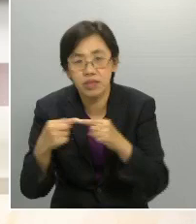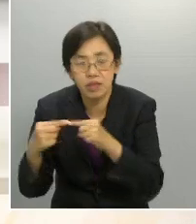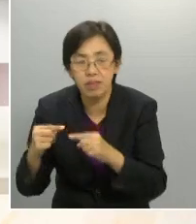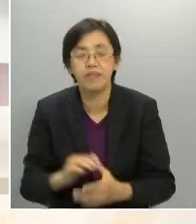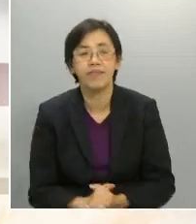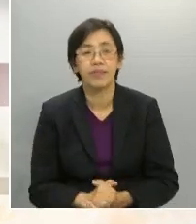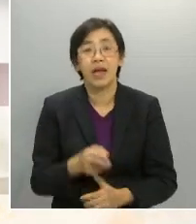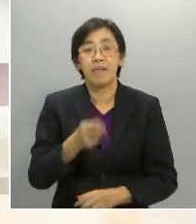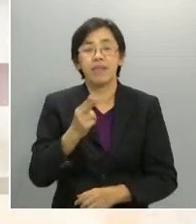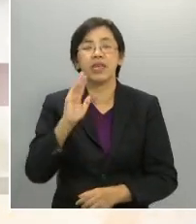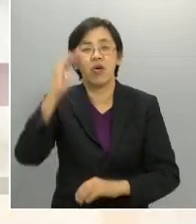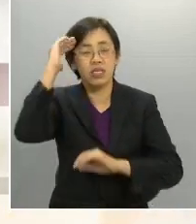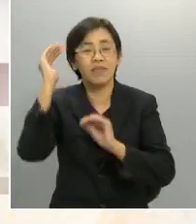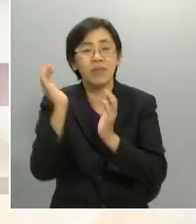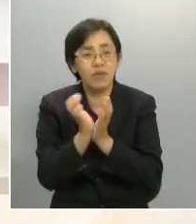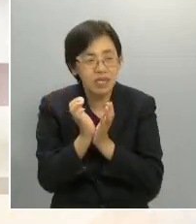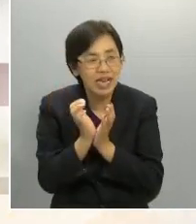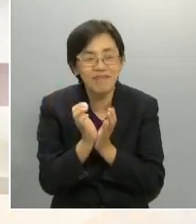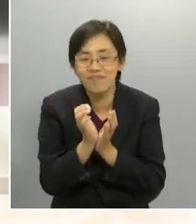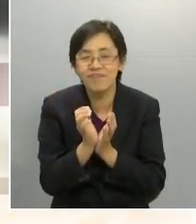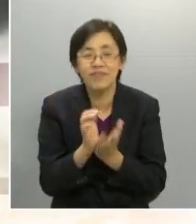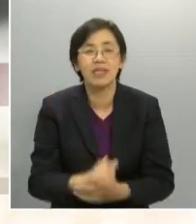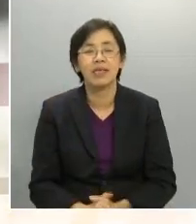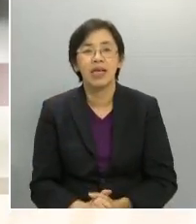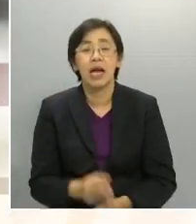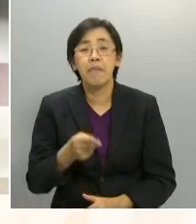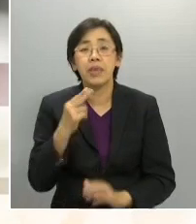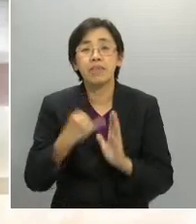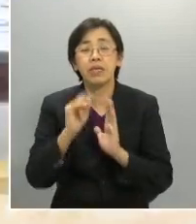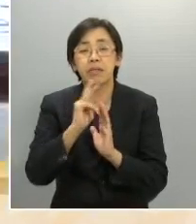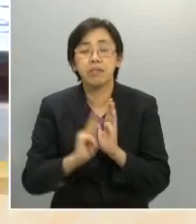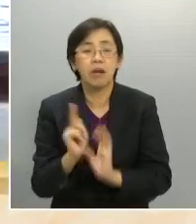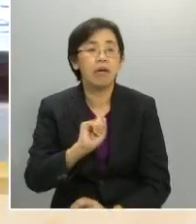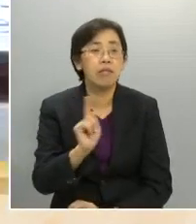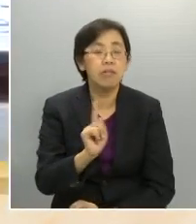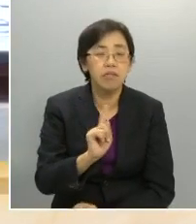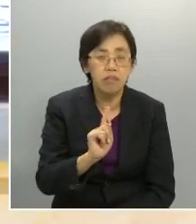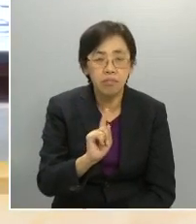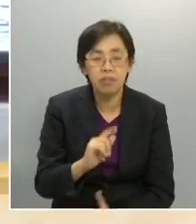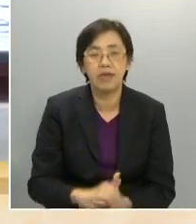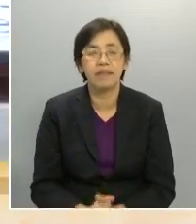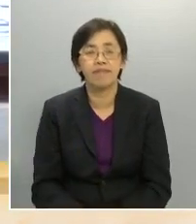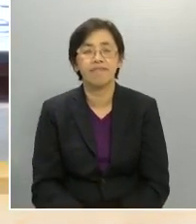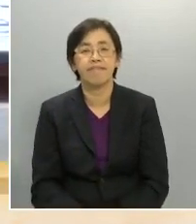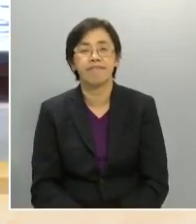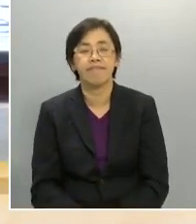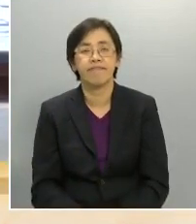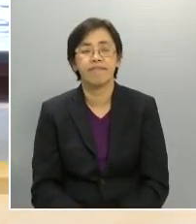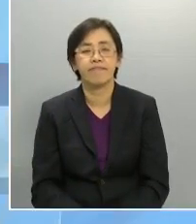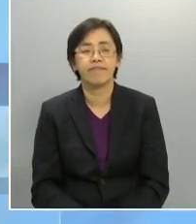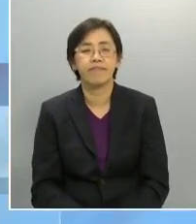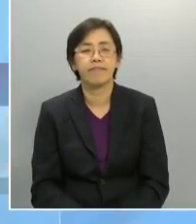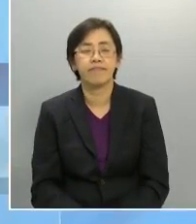อันนี้ปืนหลวงแล้วก็มาถึงปืนเถื่อนกันบ้างสั้นๆเมื่อวานนี้ทางผู้กำกับผู้บังคับ